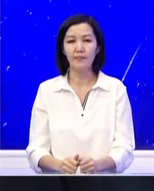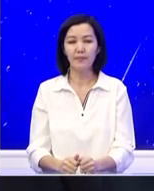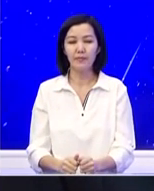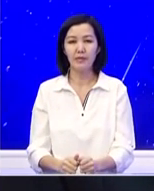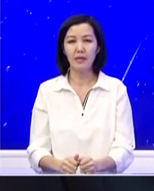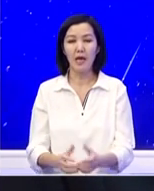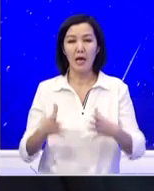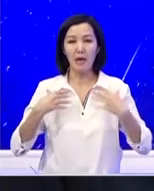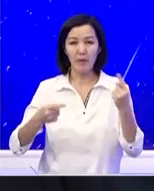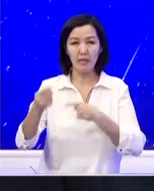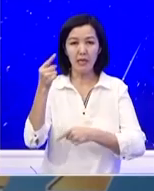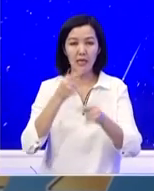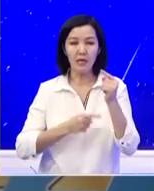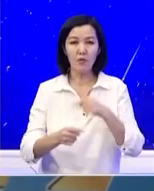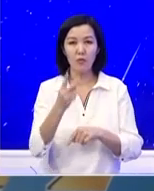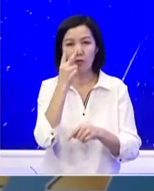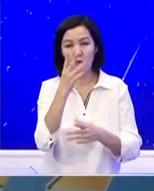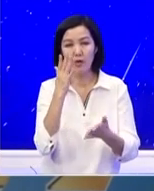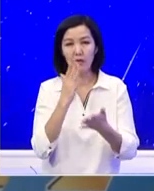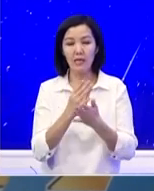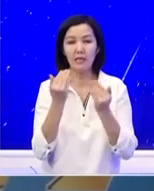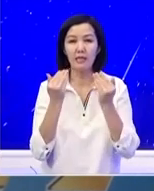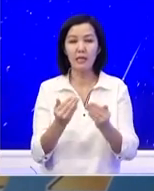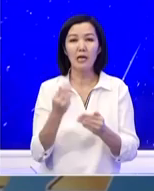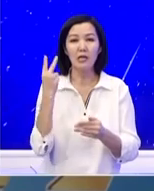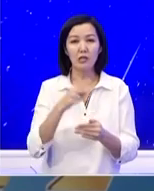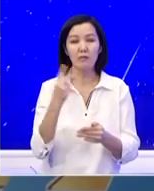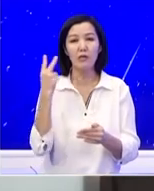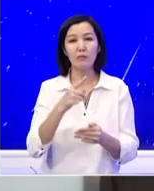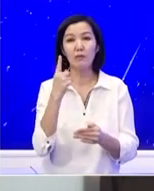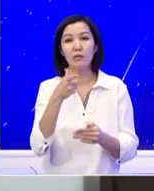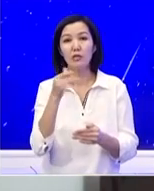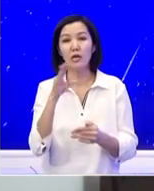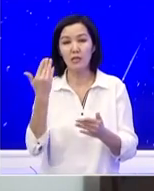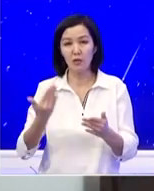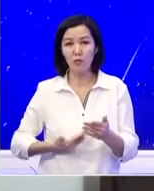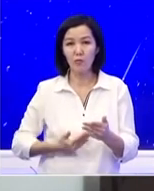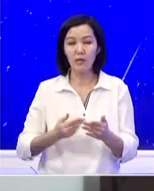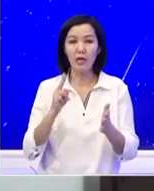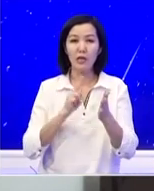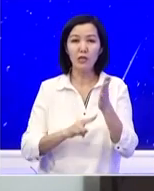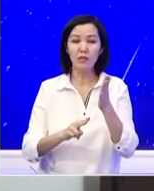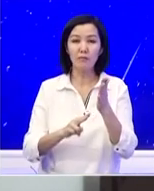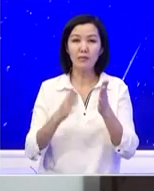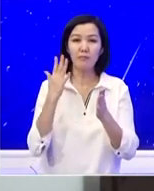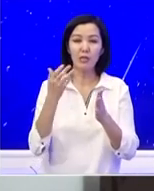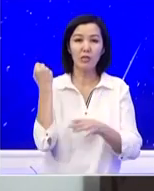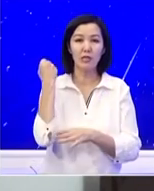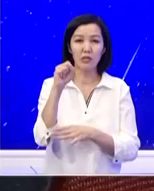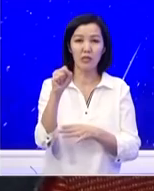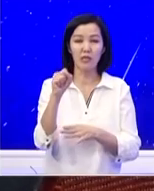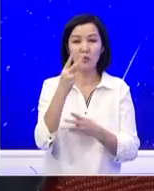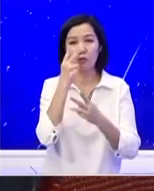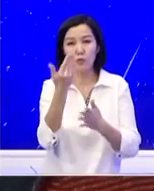елге оралды, қос ғасырға куә болды. Енді ел жұртымен жеңістің 75 жылдығына жетсем дейді. Меруерт